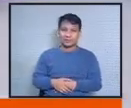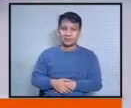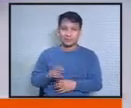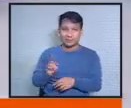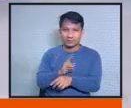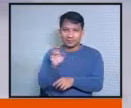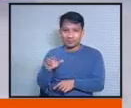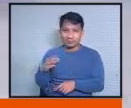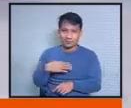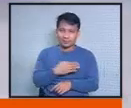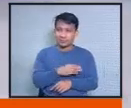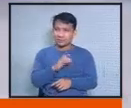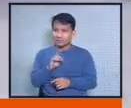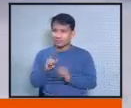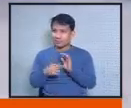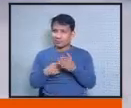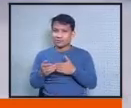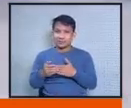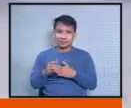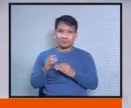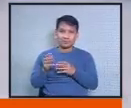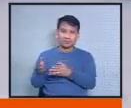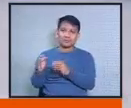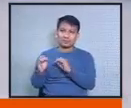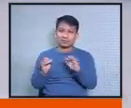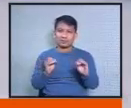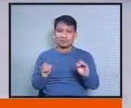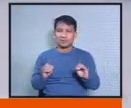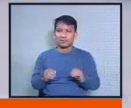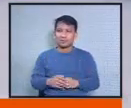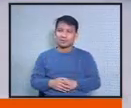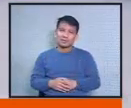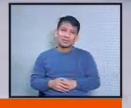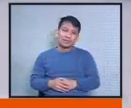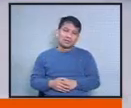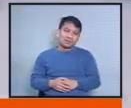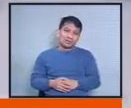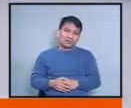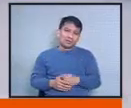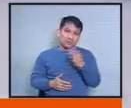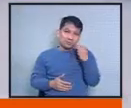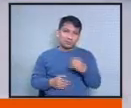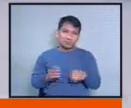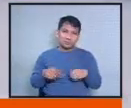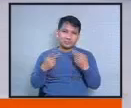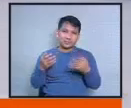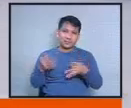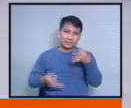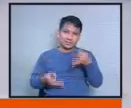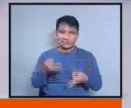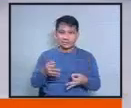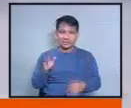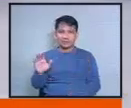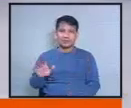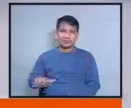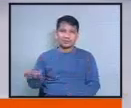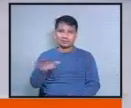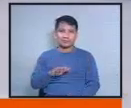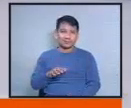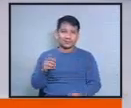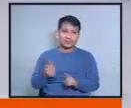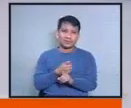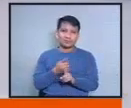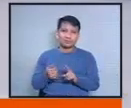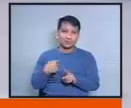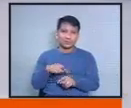ng, ano, ng diskarte, sa ngalan ng pagbibigay hustisya sa mga inaapi